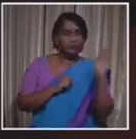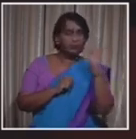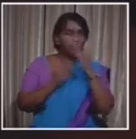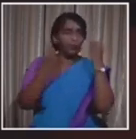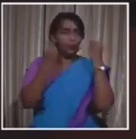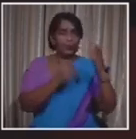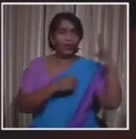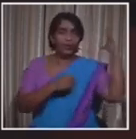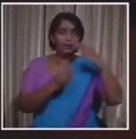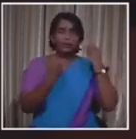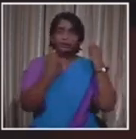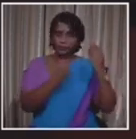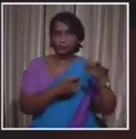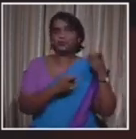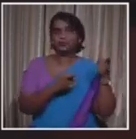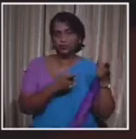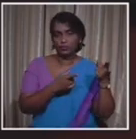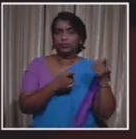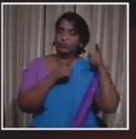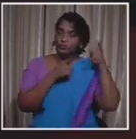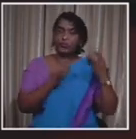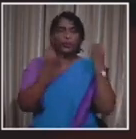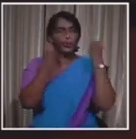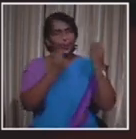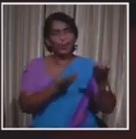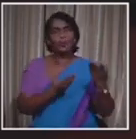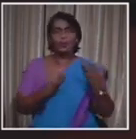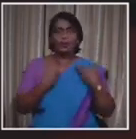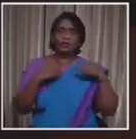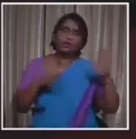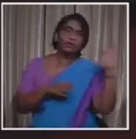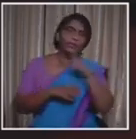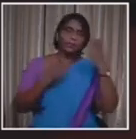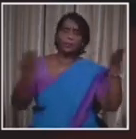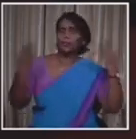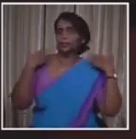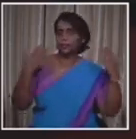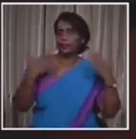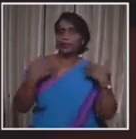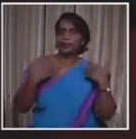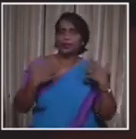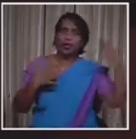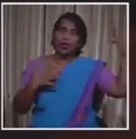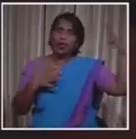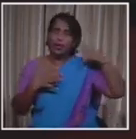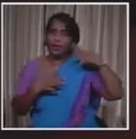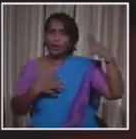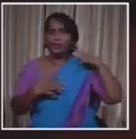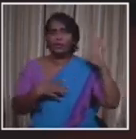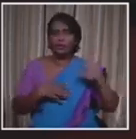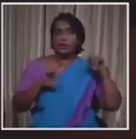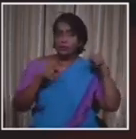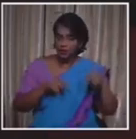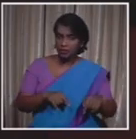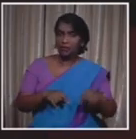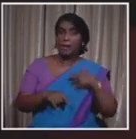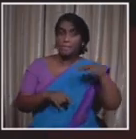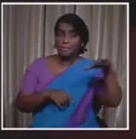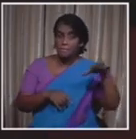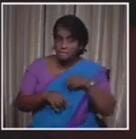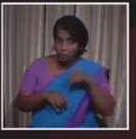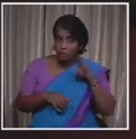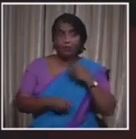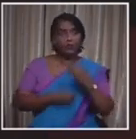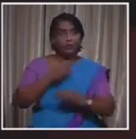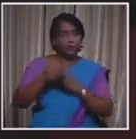තියෙන ඉරාලෝකයේ තමයි තියෙන්නේ. හැබැයි නිකන් තියෙති අපිට ඉන්න පුළුවන් හුලඟ වැඩි වැඩි. අපිට ඉන්න පුළුවන් අවුවේ පිච්චි පිච්චි. හැබැයි මේක අපි පාවිච්චි කරන්න නම්